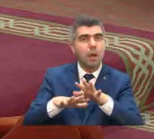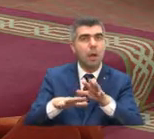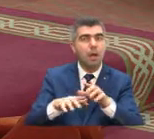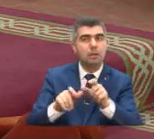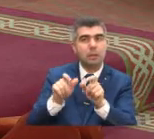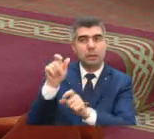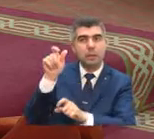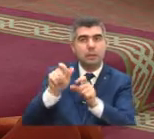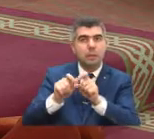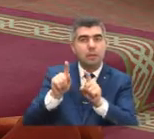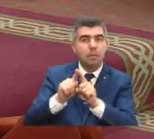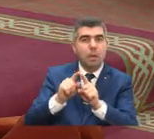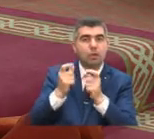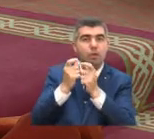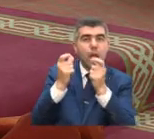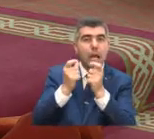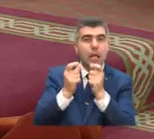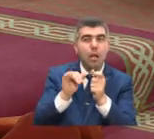العروض ديالو راه